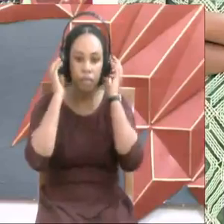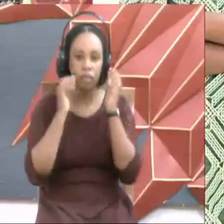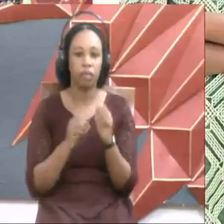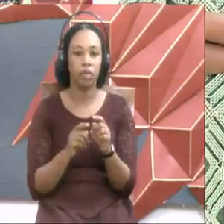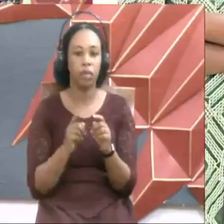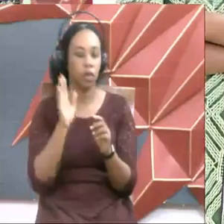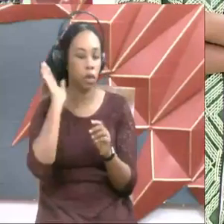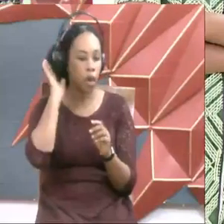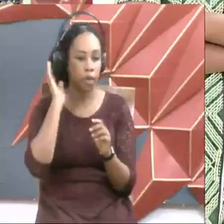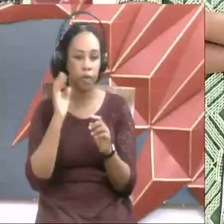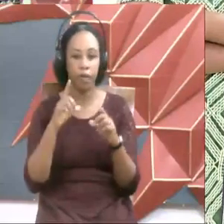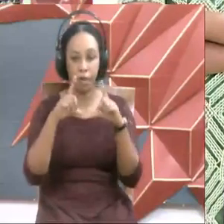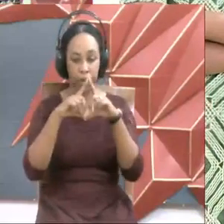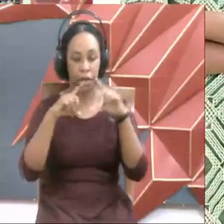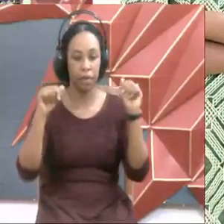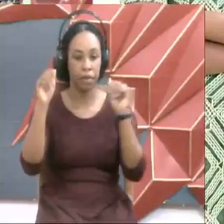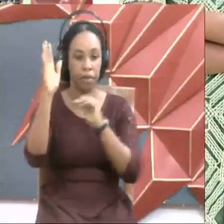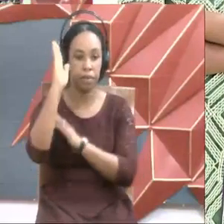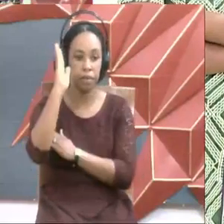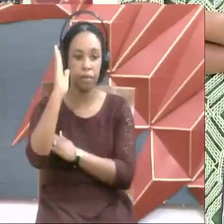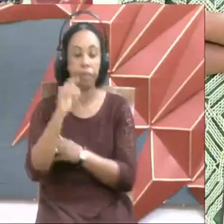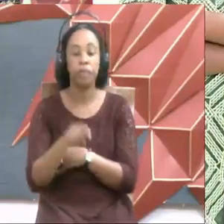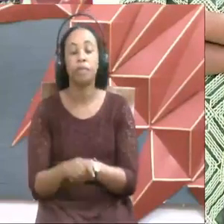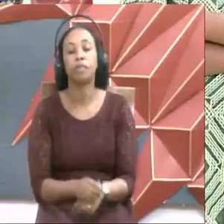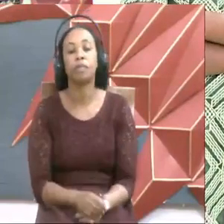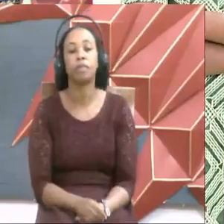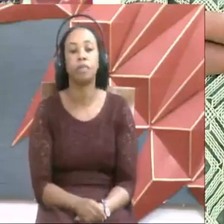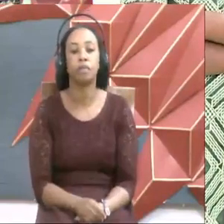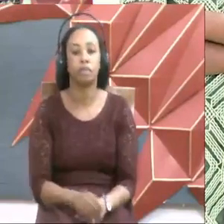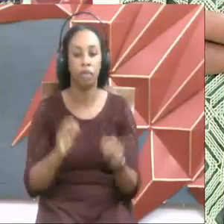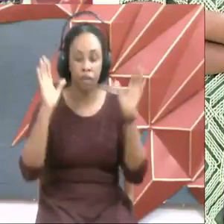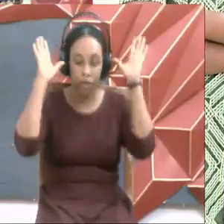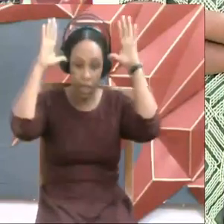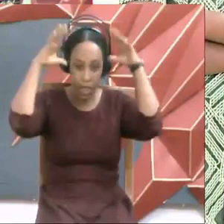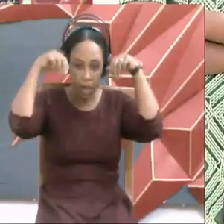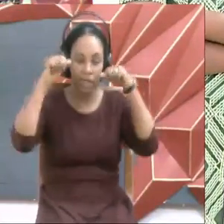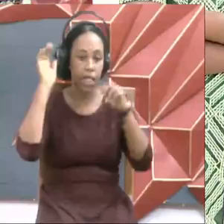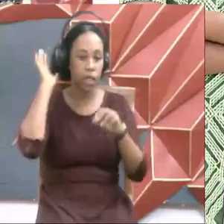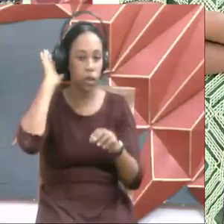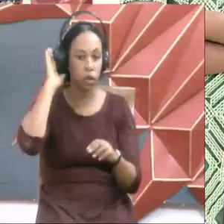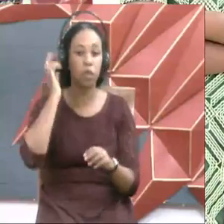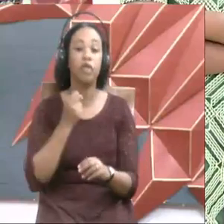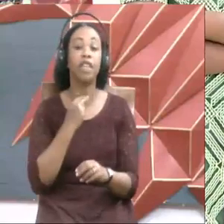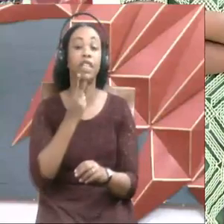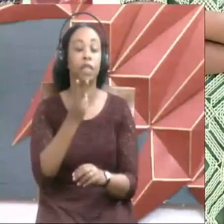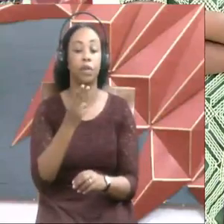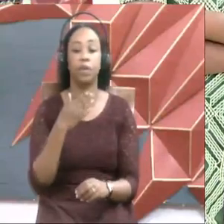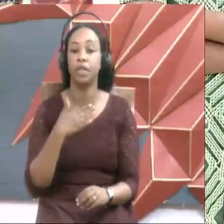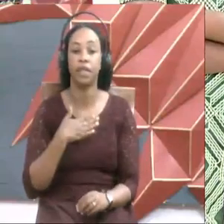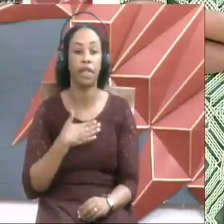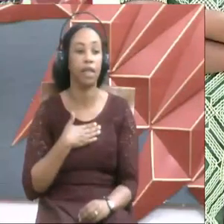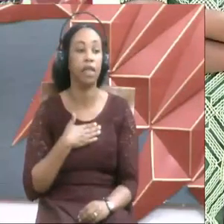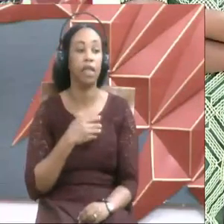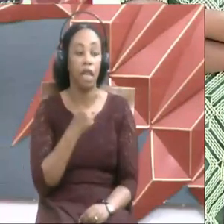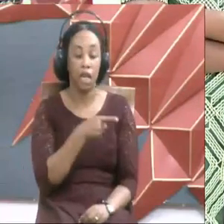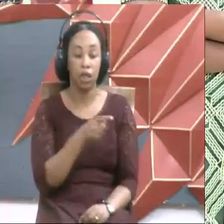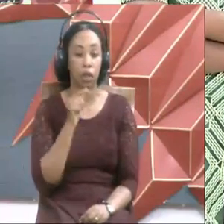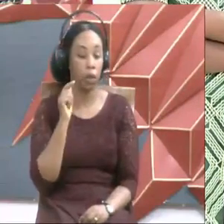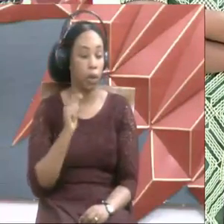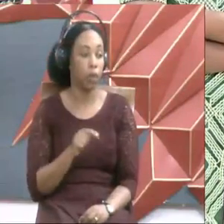ijambo ry'Imana. Niba yavuze ngo intama zanjye zumva ijwi ryanjye. Ashaka kuvuga ngo